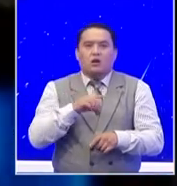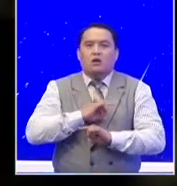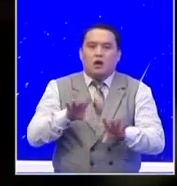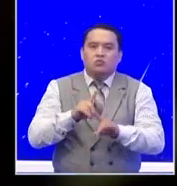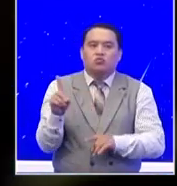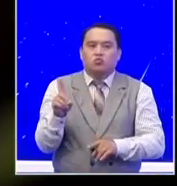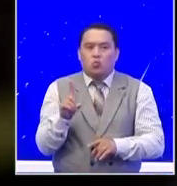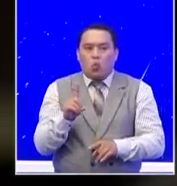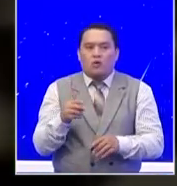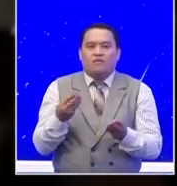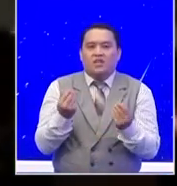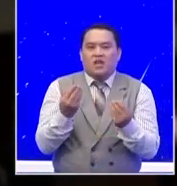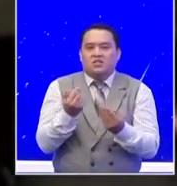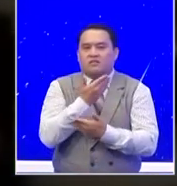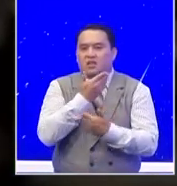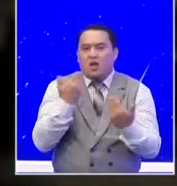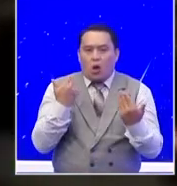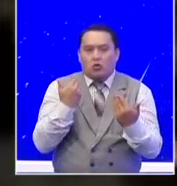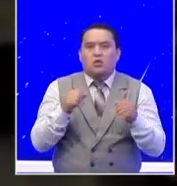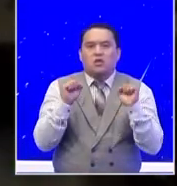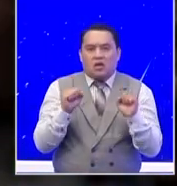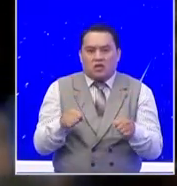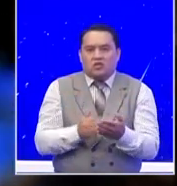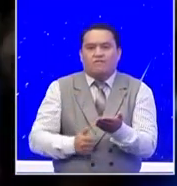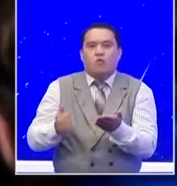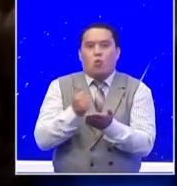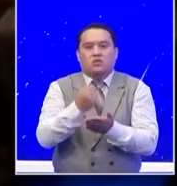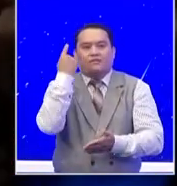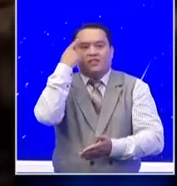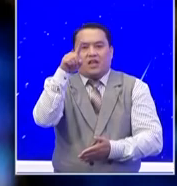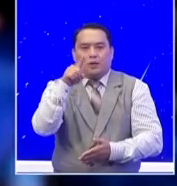что у него нет финансирования, но есть платформа, чтобы выдвигать идеи.